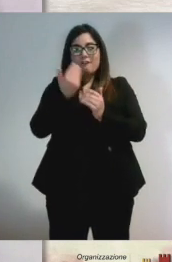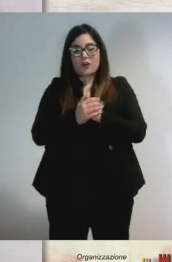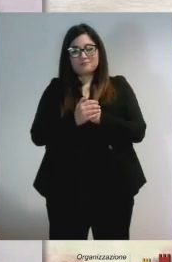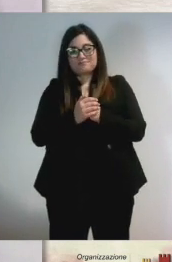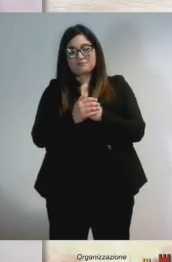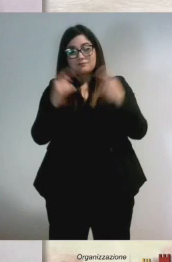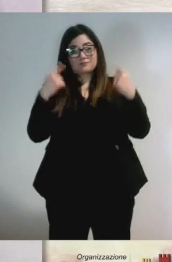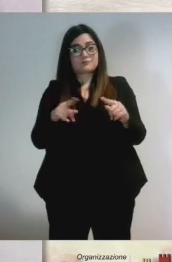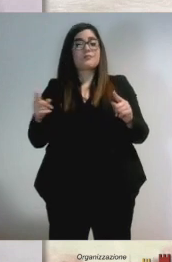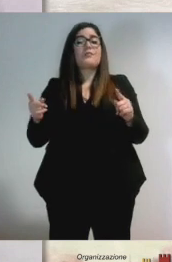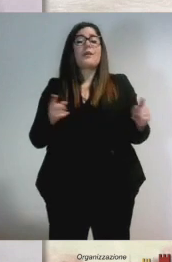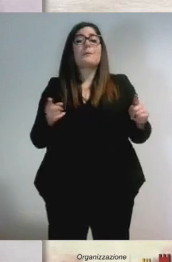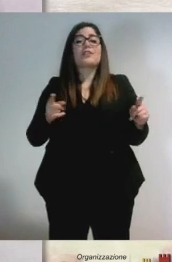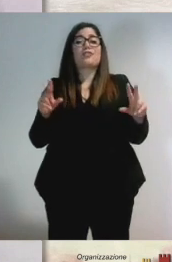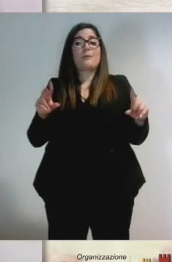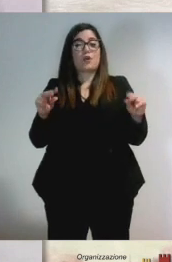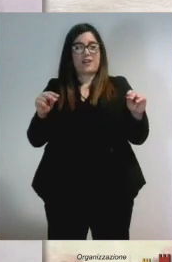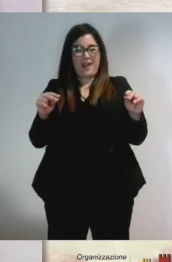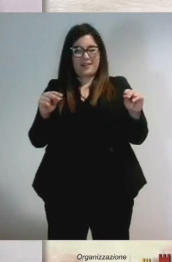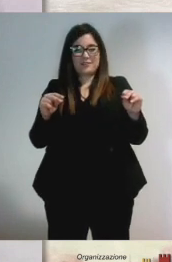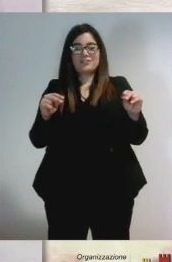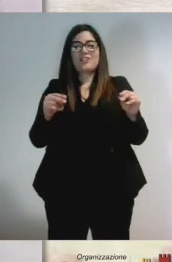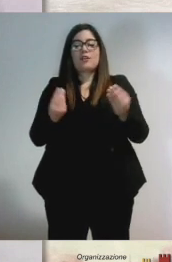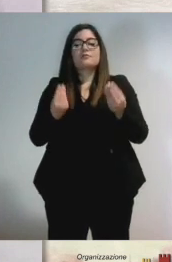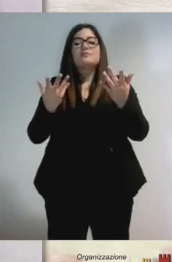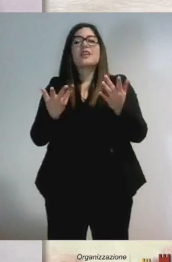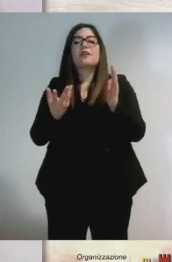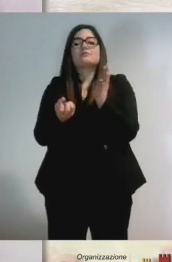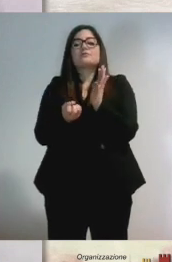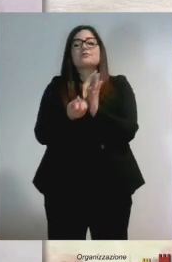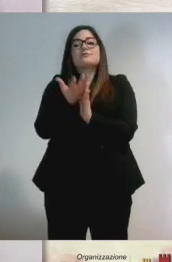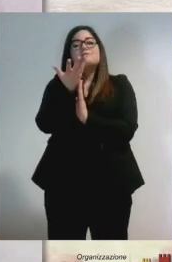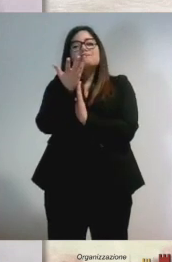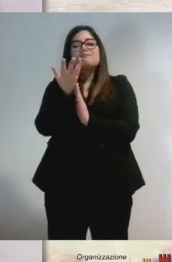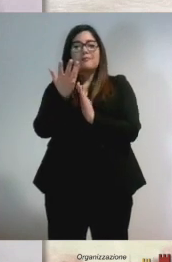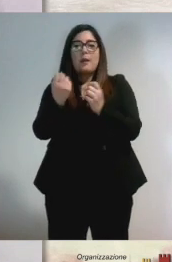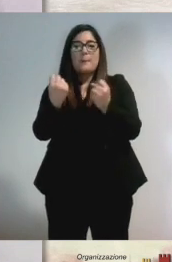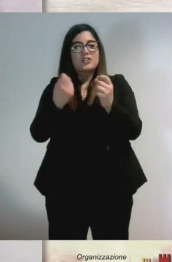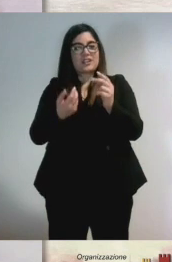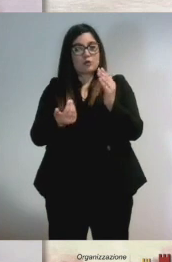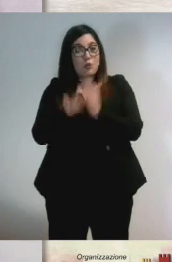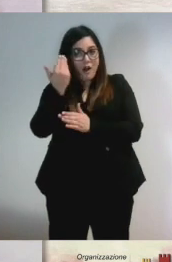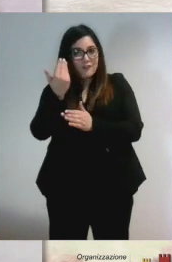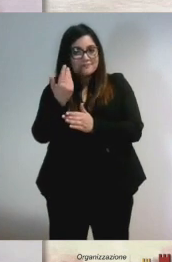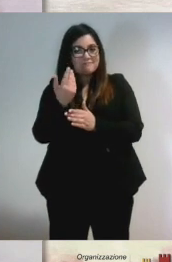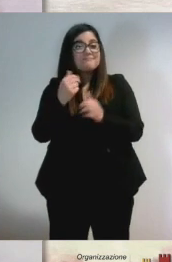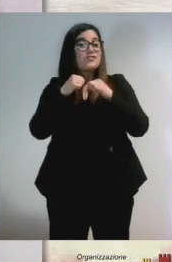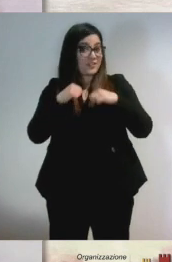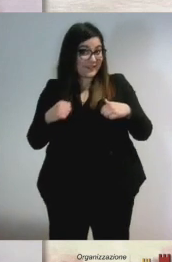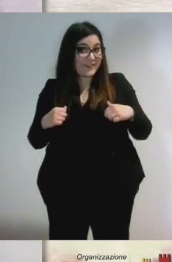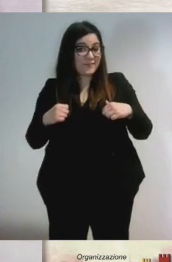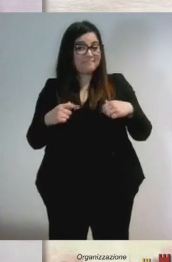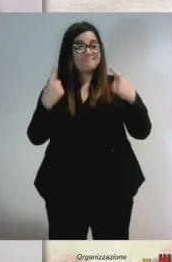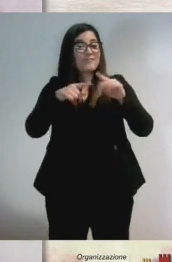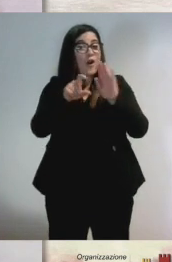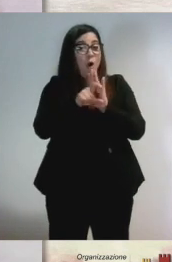la nascita di un nuovo potere quello cittadino il potere dei comuni nasce In quel periodo